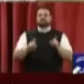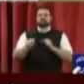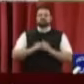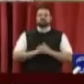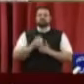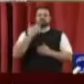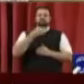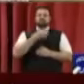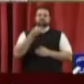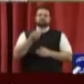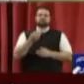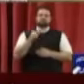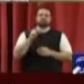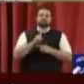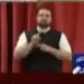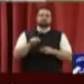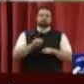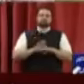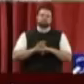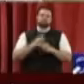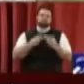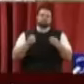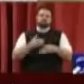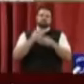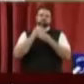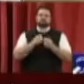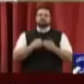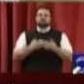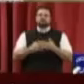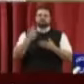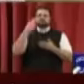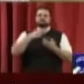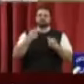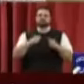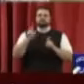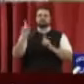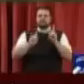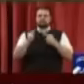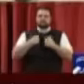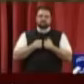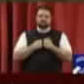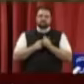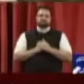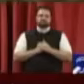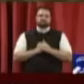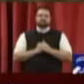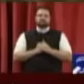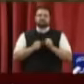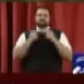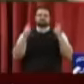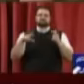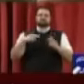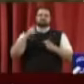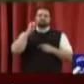mă simți așa de neajutorat? De ce? Pentru că îmi dau seama că totul depinde doar de mine. Sigur că da, în sfârșit suntem oameni